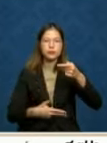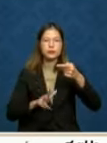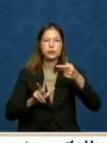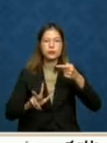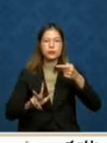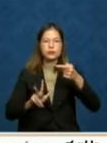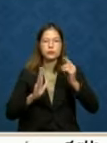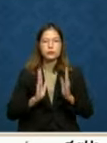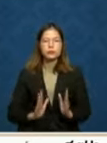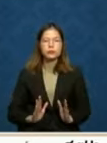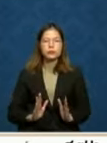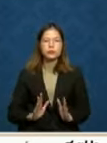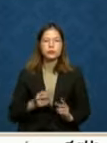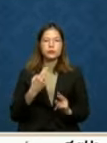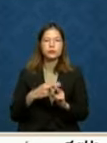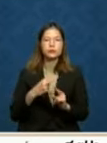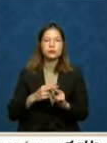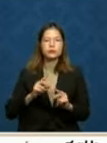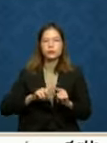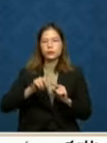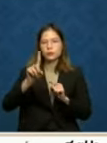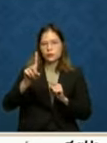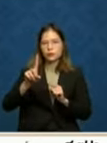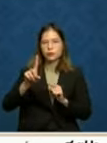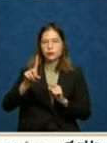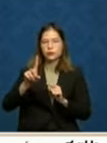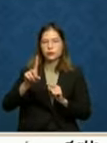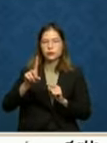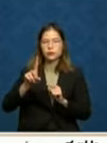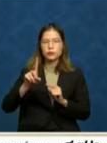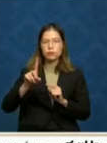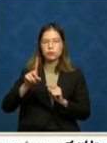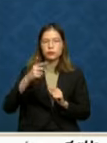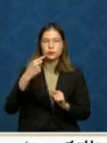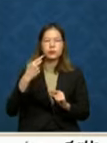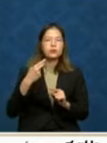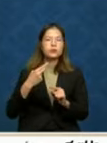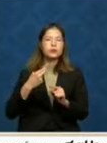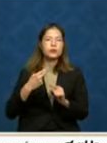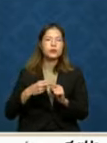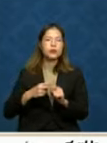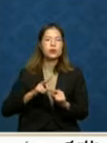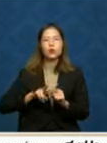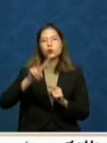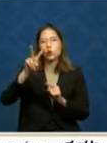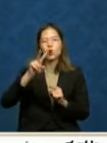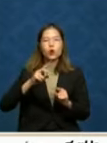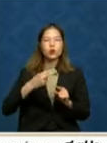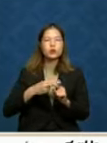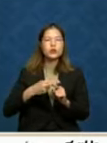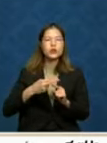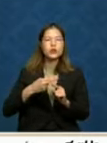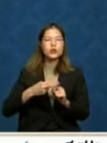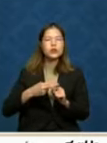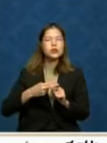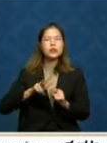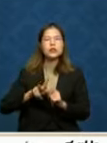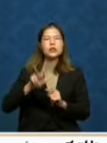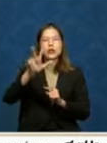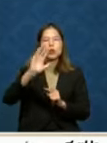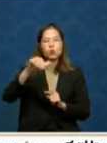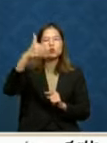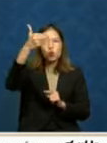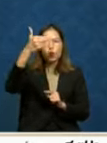นะครับคือท่านเอกราชอุดมนำนวยท่านนิพนธ์คนขยันและท่านพันธินนะครับรอบแรกเอา3ท่านนี้ก่อนนะ